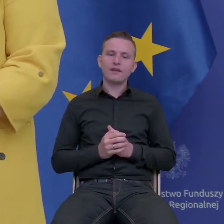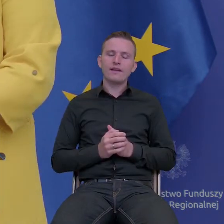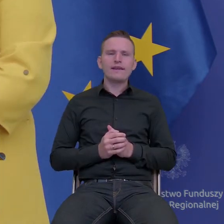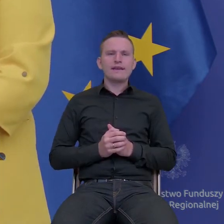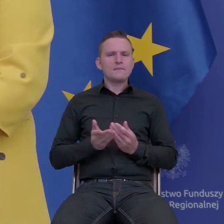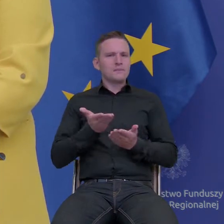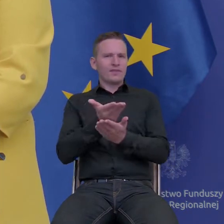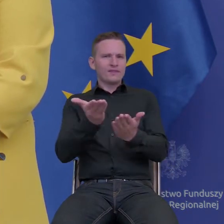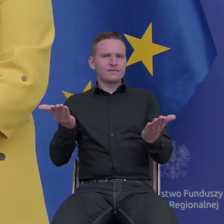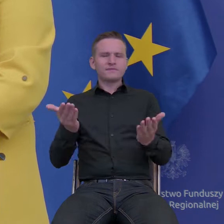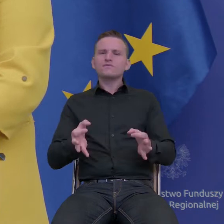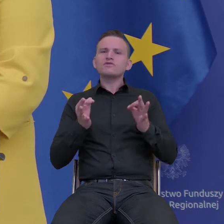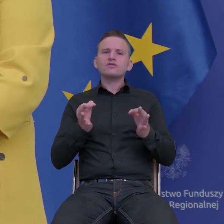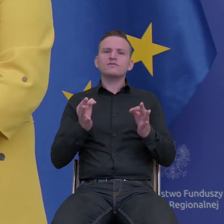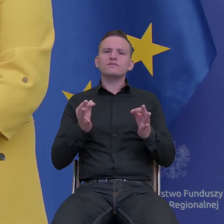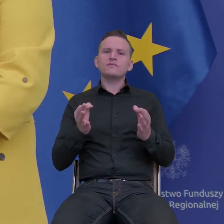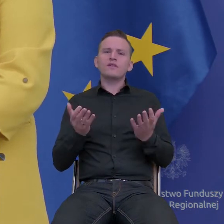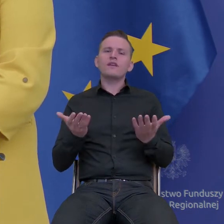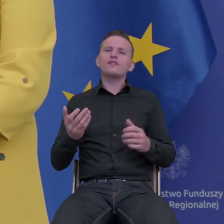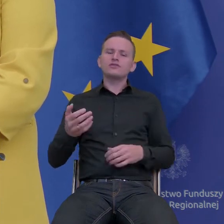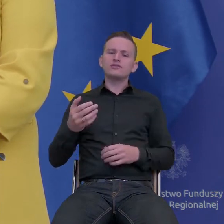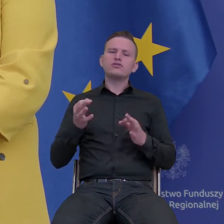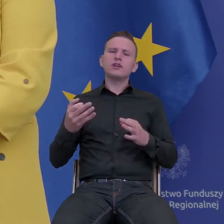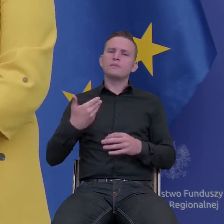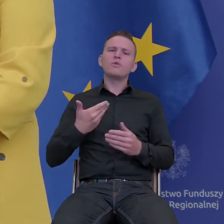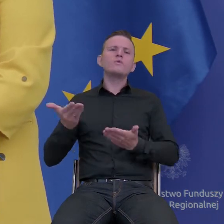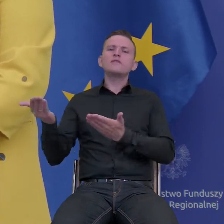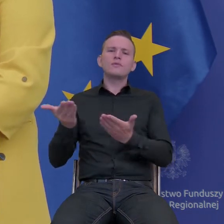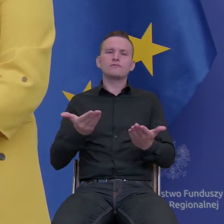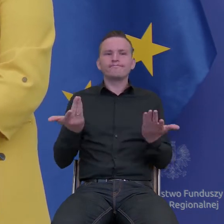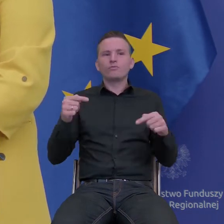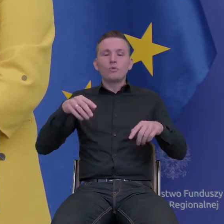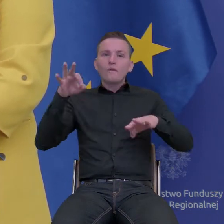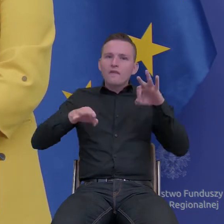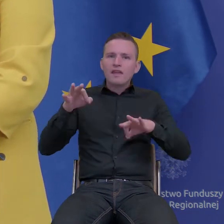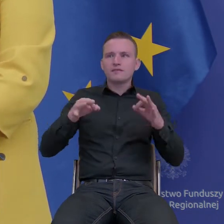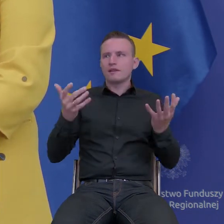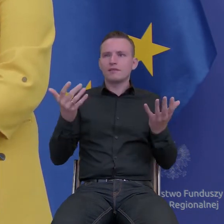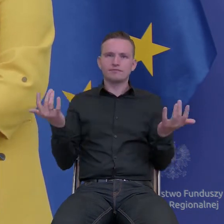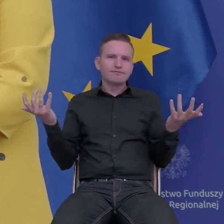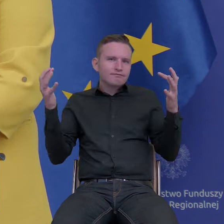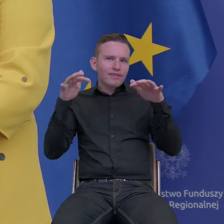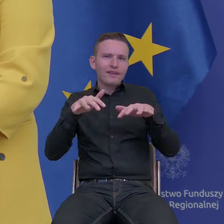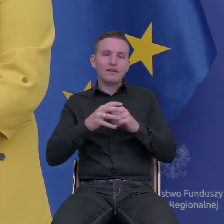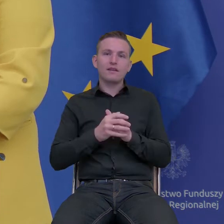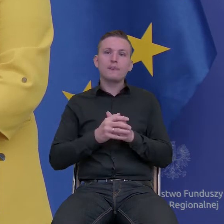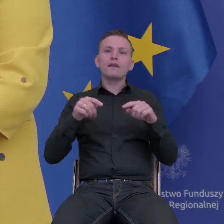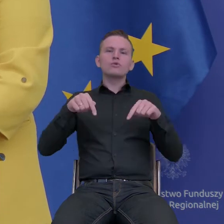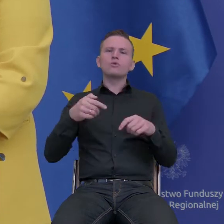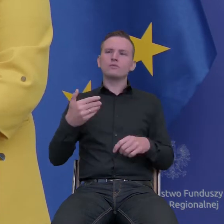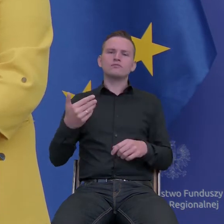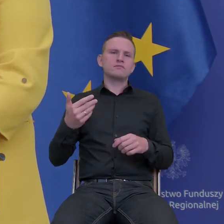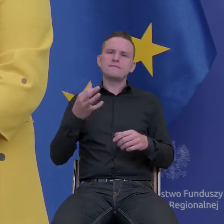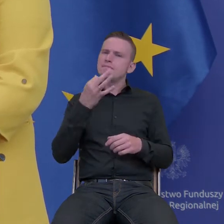osobę, która na pewno przybliży nam świat osoby ze szczególnymi potrzebami.